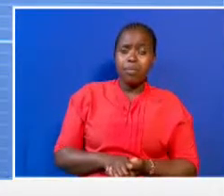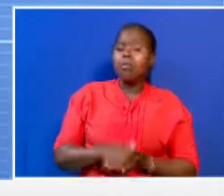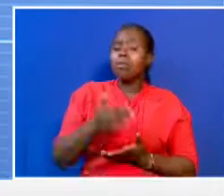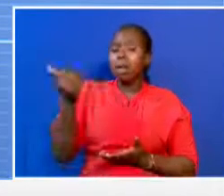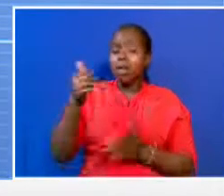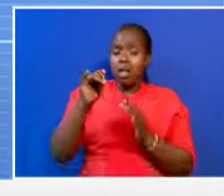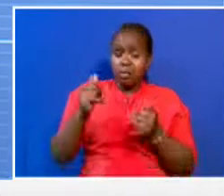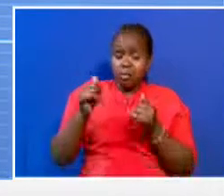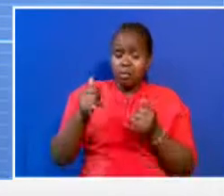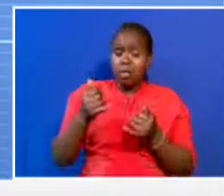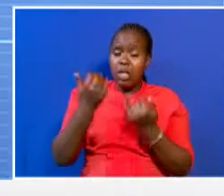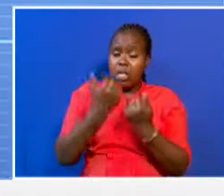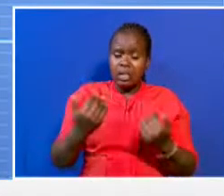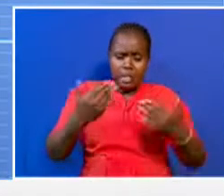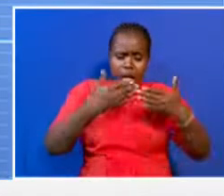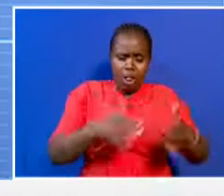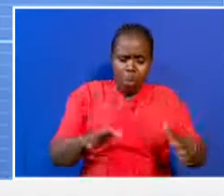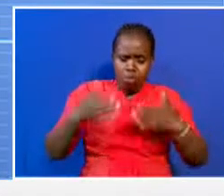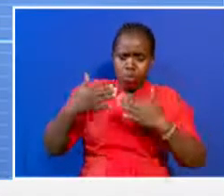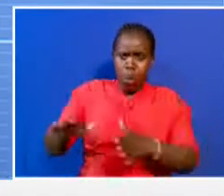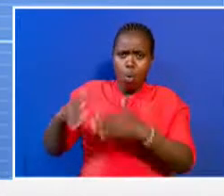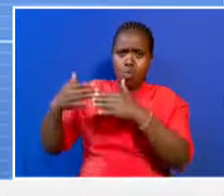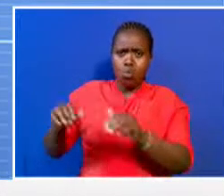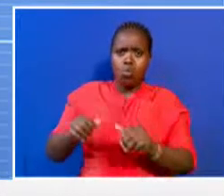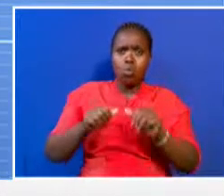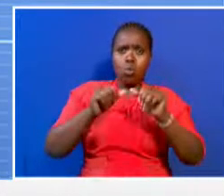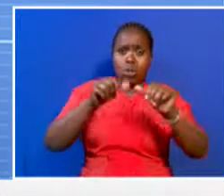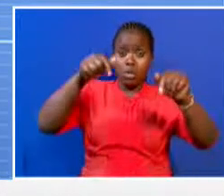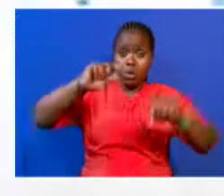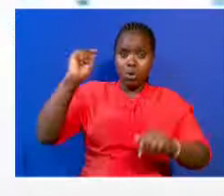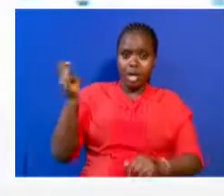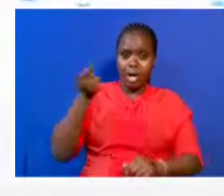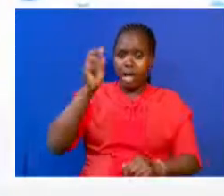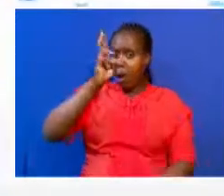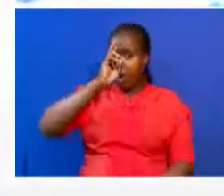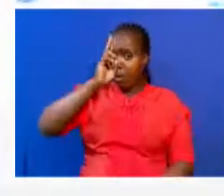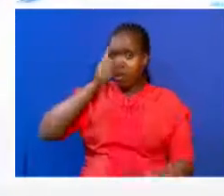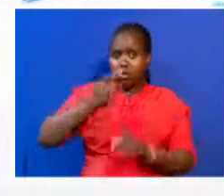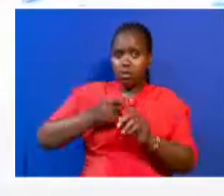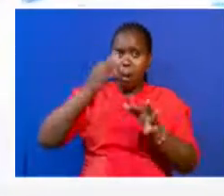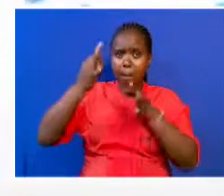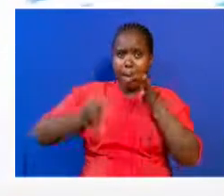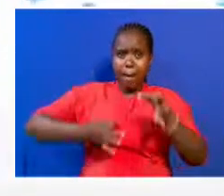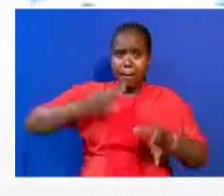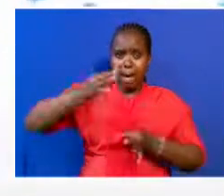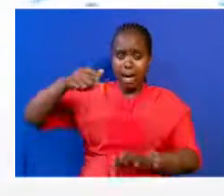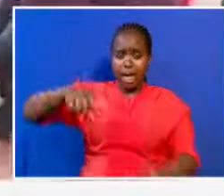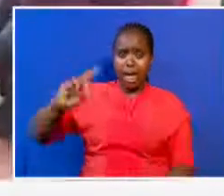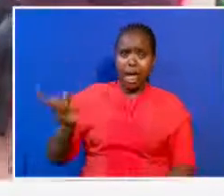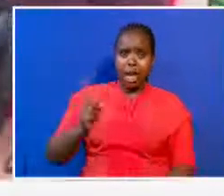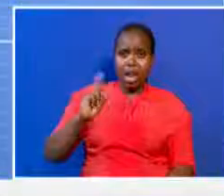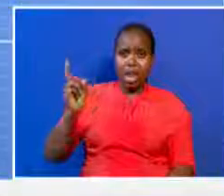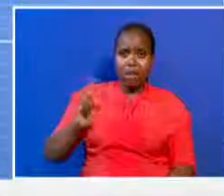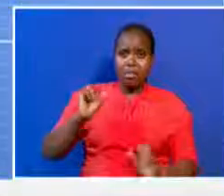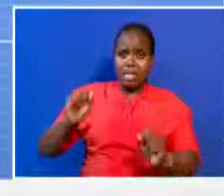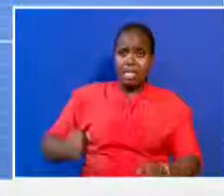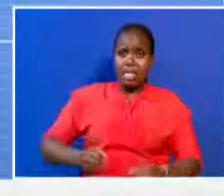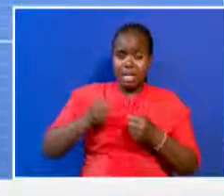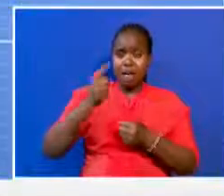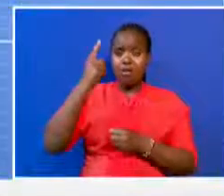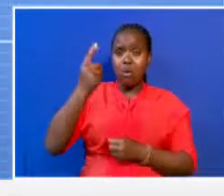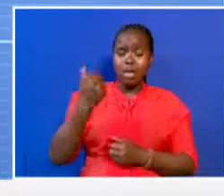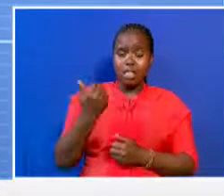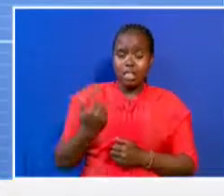kwamba huku kesi za watoto kupotea zikiendelea kuongezeka hapa nchini, polisi katika eneo la Embakasi hapa kaunti ya Nairobi wamemwokoa mtoto